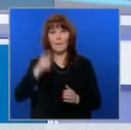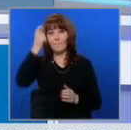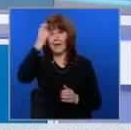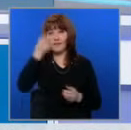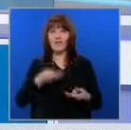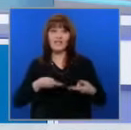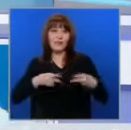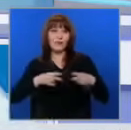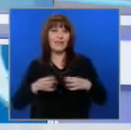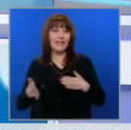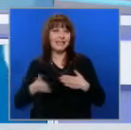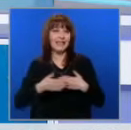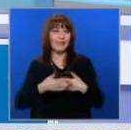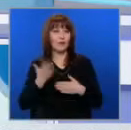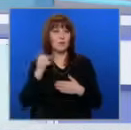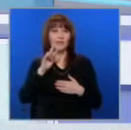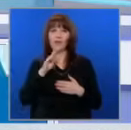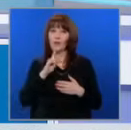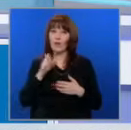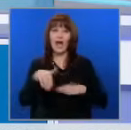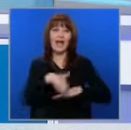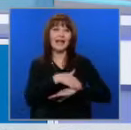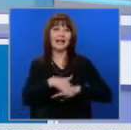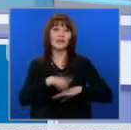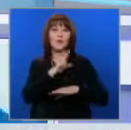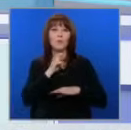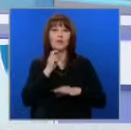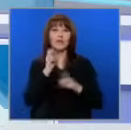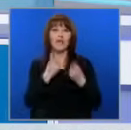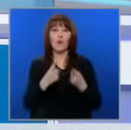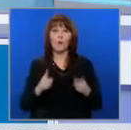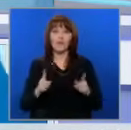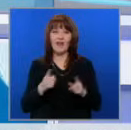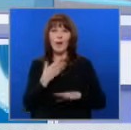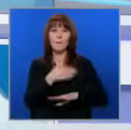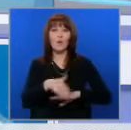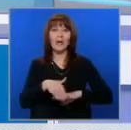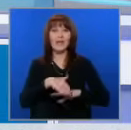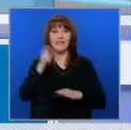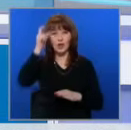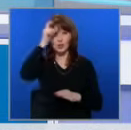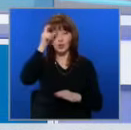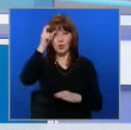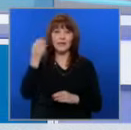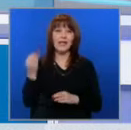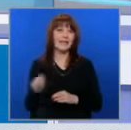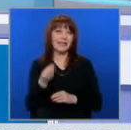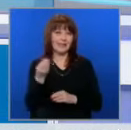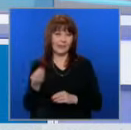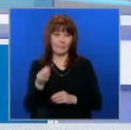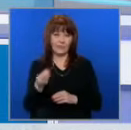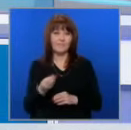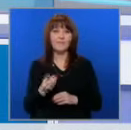МВР възстановява закритите преди 2 години гранични полицейски управления по границата ни с Турция и